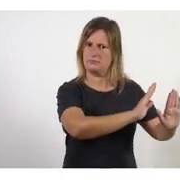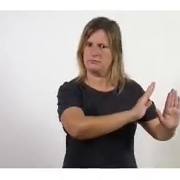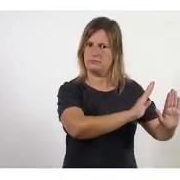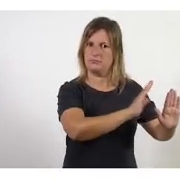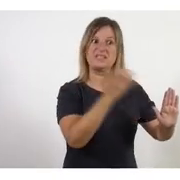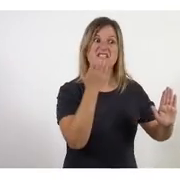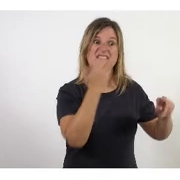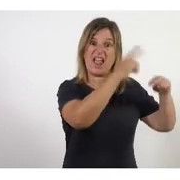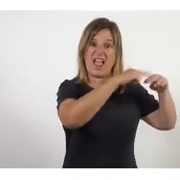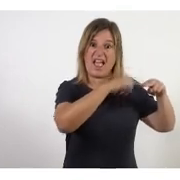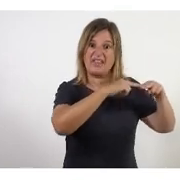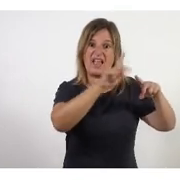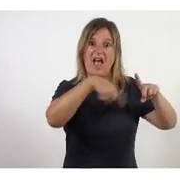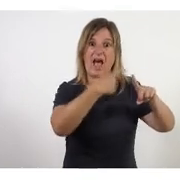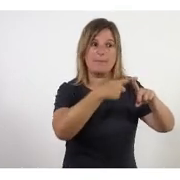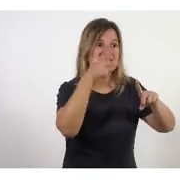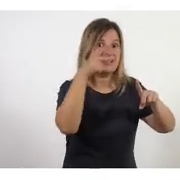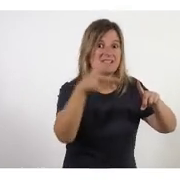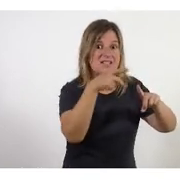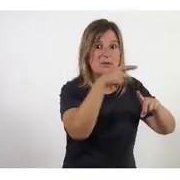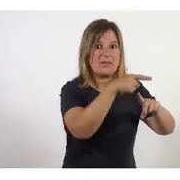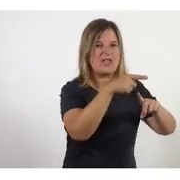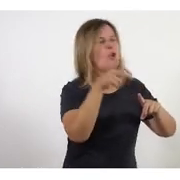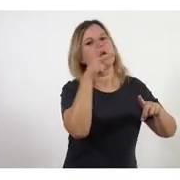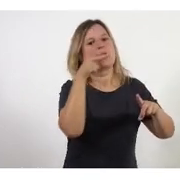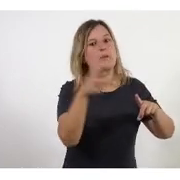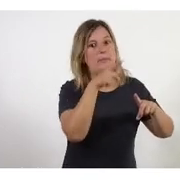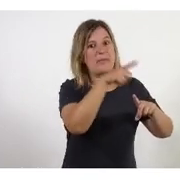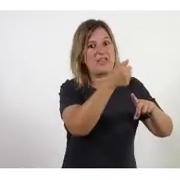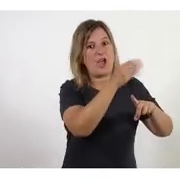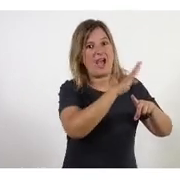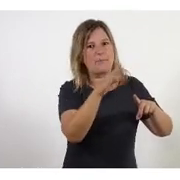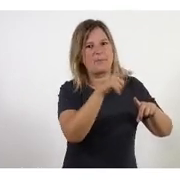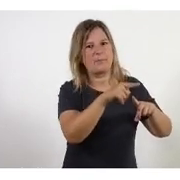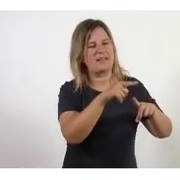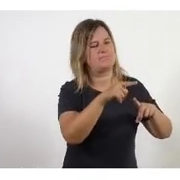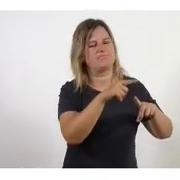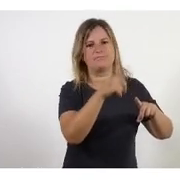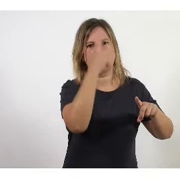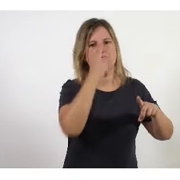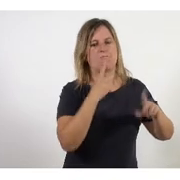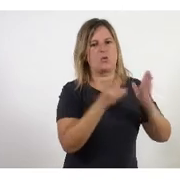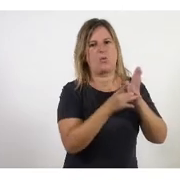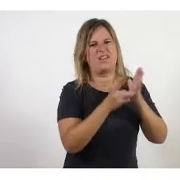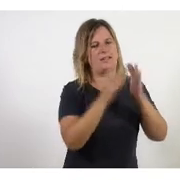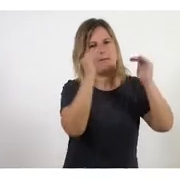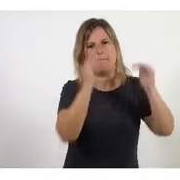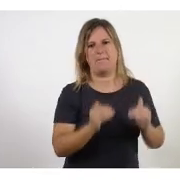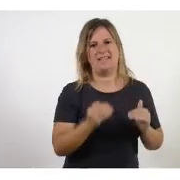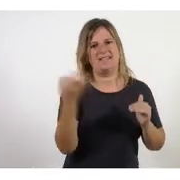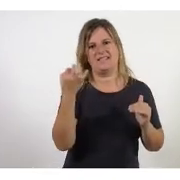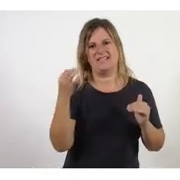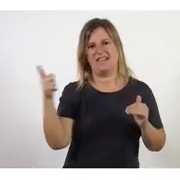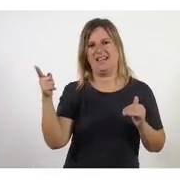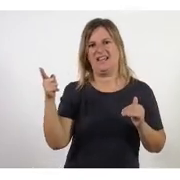l'aplicació que edita, a més, grava vídeo, la gravació de vídeo amb aquella aplicació serà de menor qualitat. No tinc... Per què? Perquè